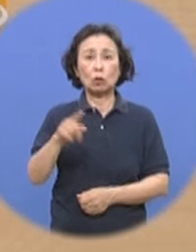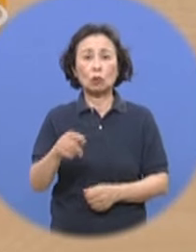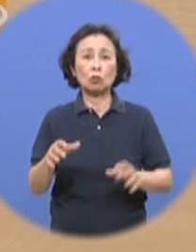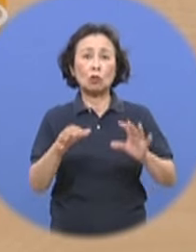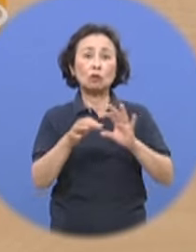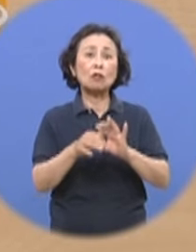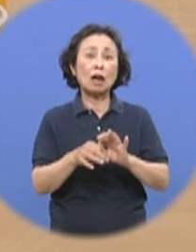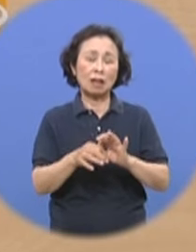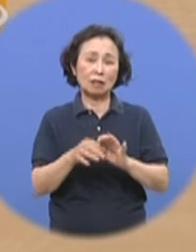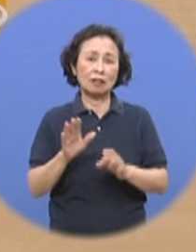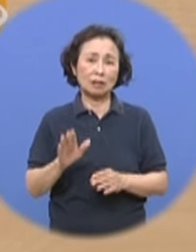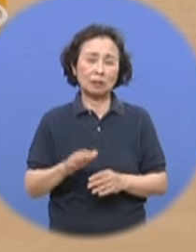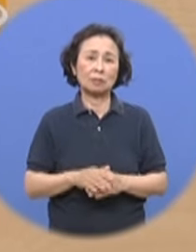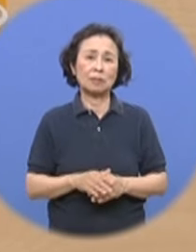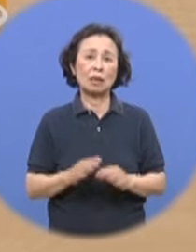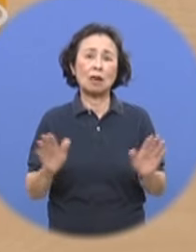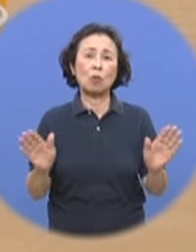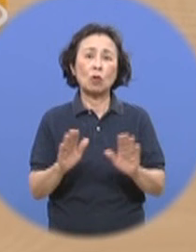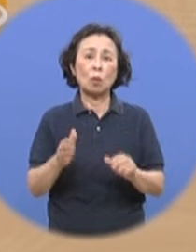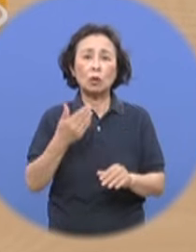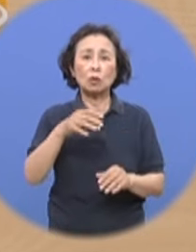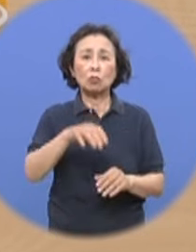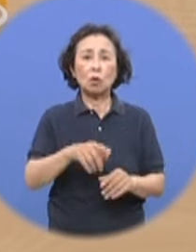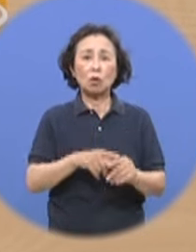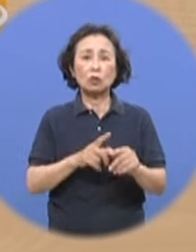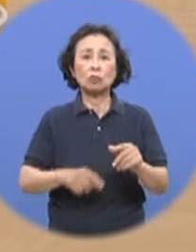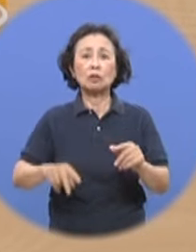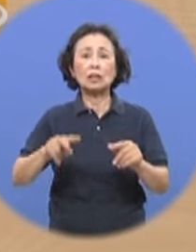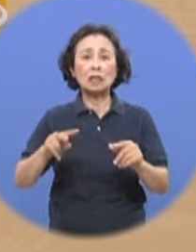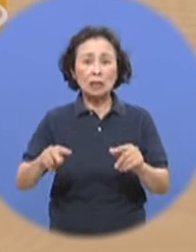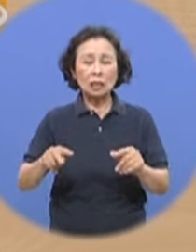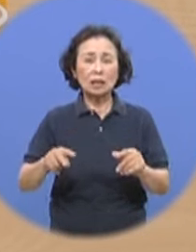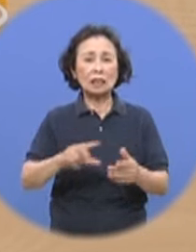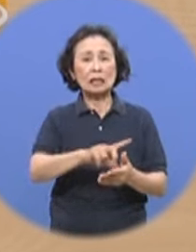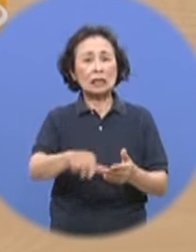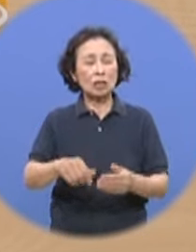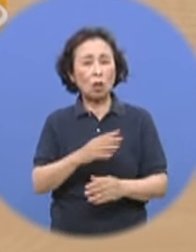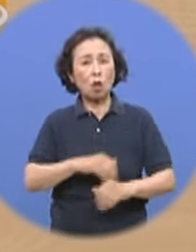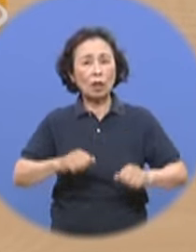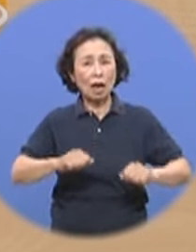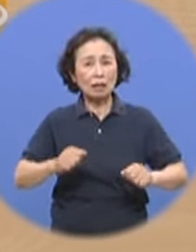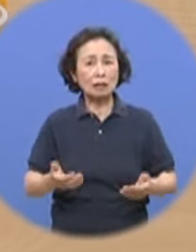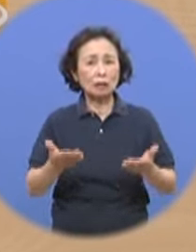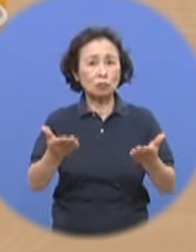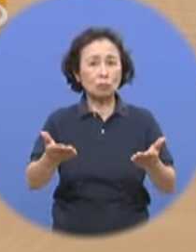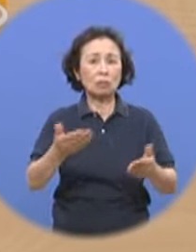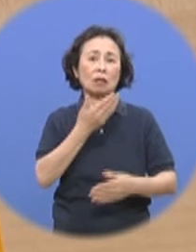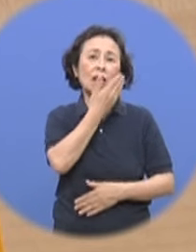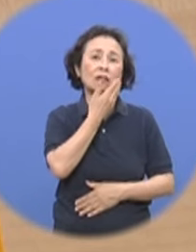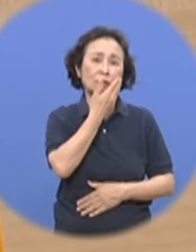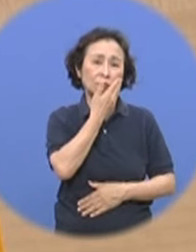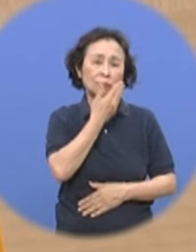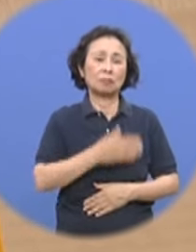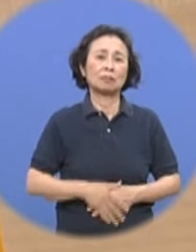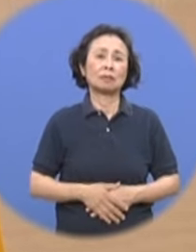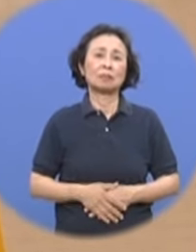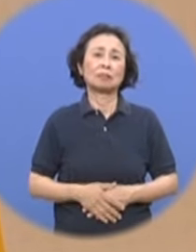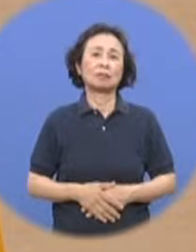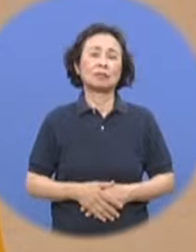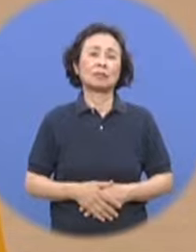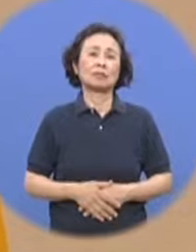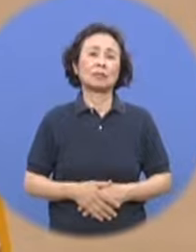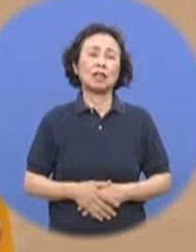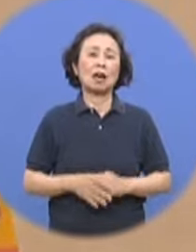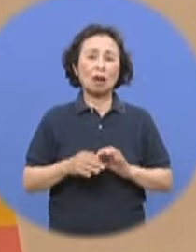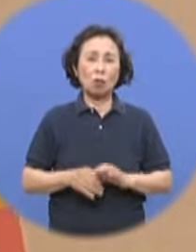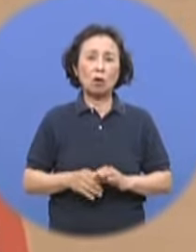ですね。子ども食堂を中心にしてこう地域を元気にしていく、そういうことが大事だと思ってます。そのために今回応